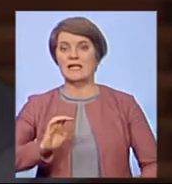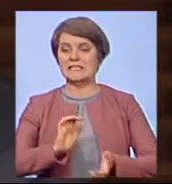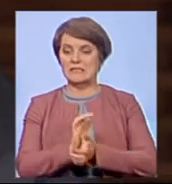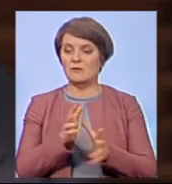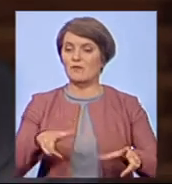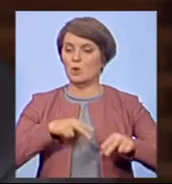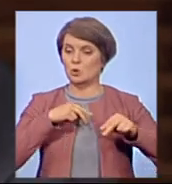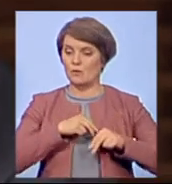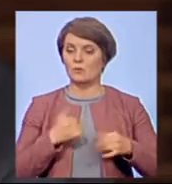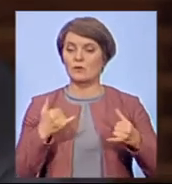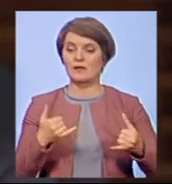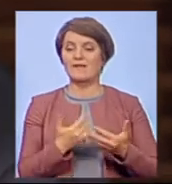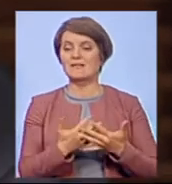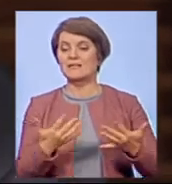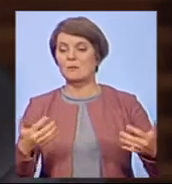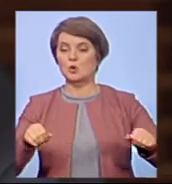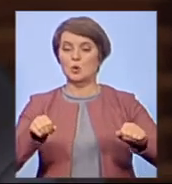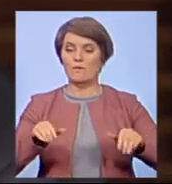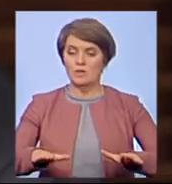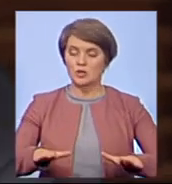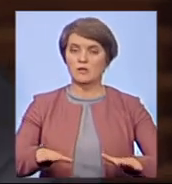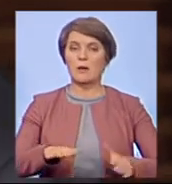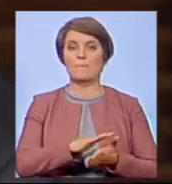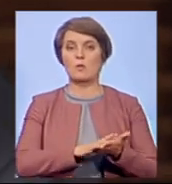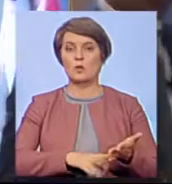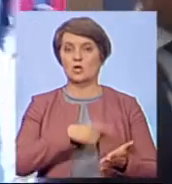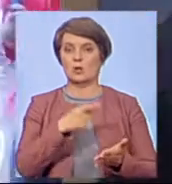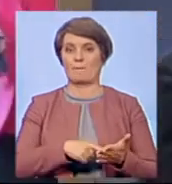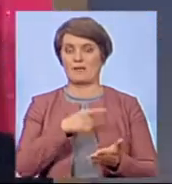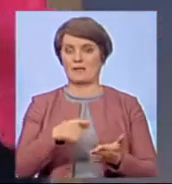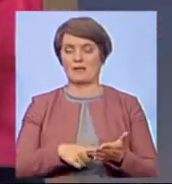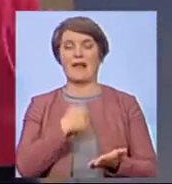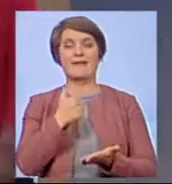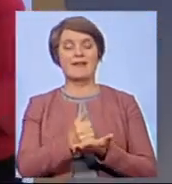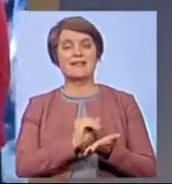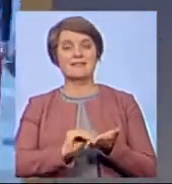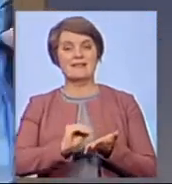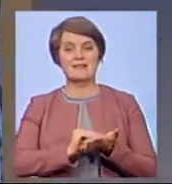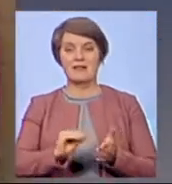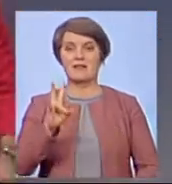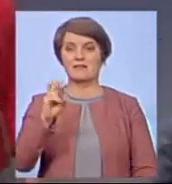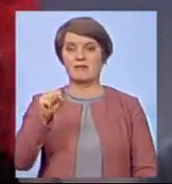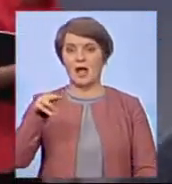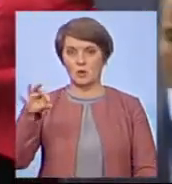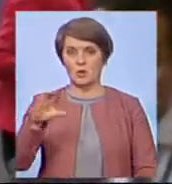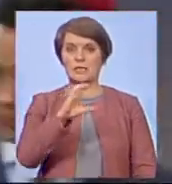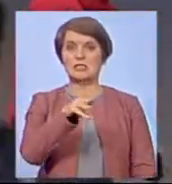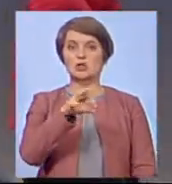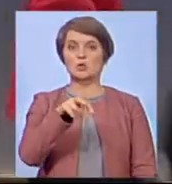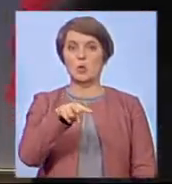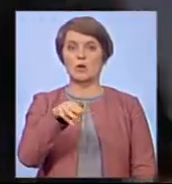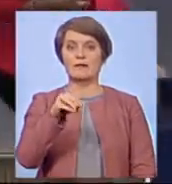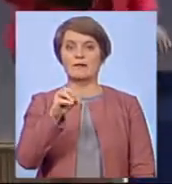для всебічного вирішення подальших питань щодо Північної Кореї. Генеральний секретар НАТО Єнс Столтенберг теж привітав